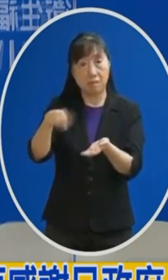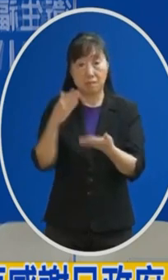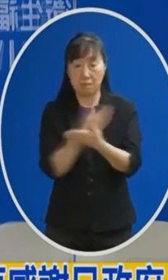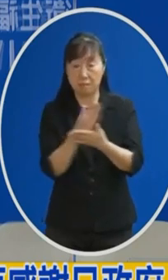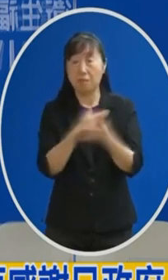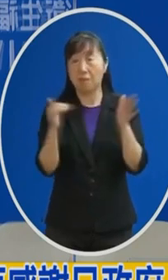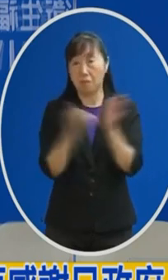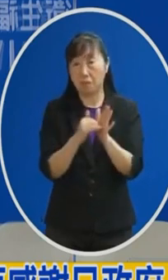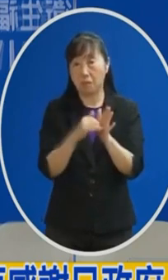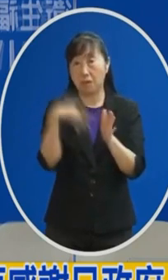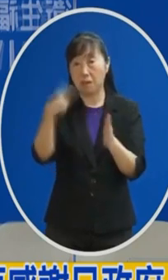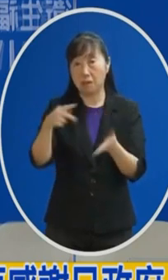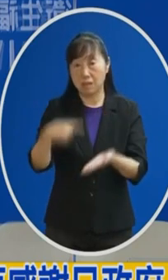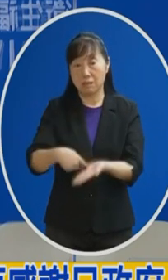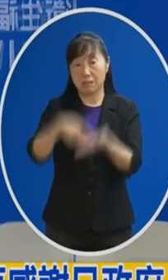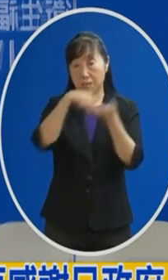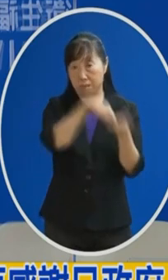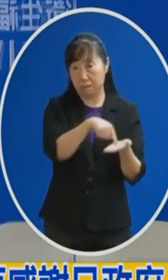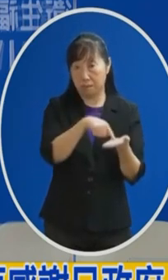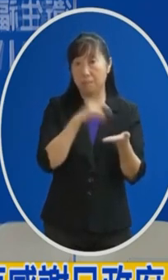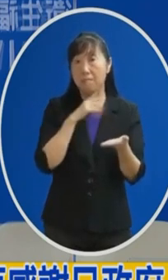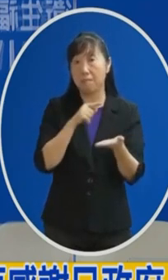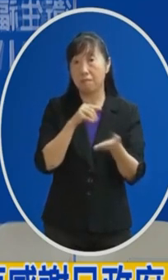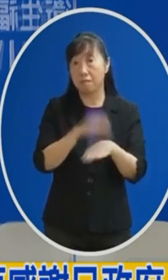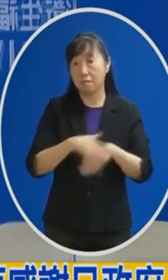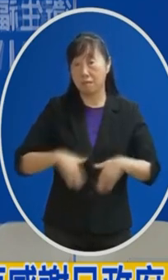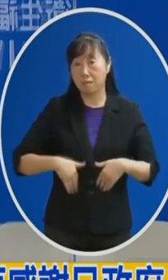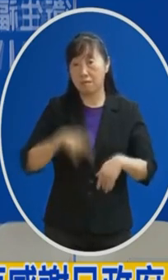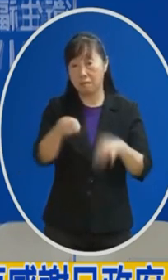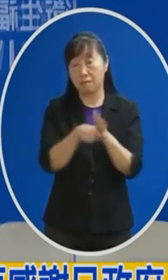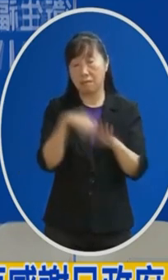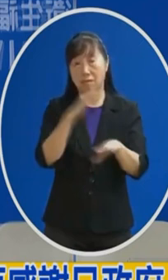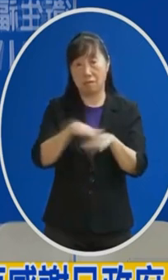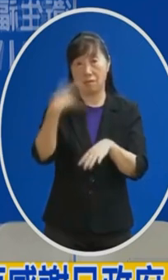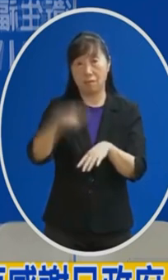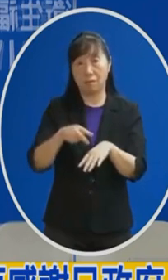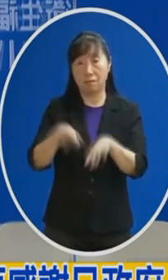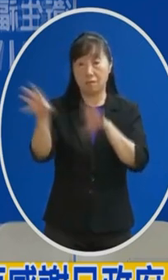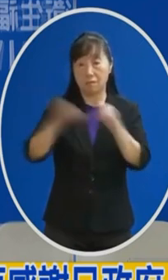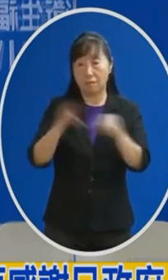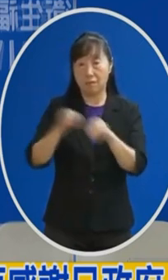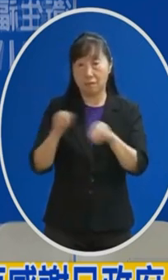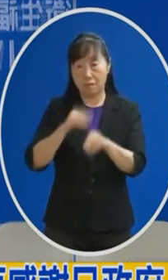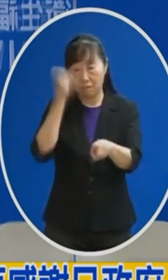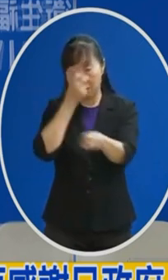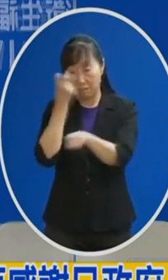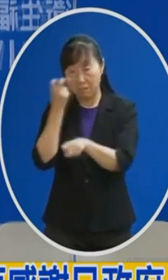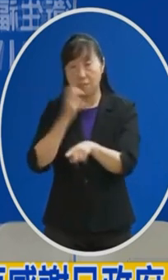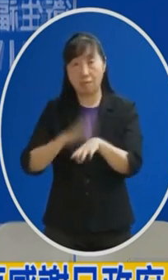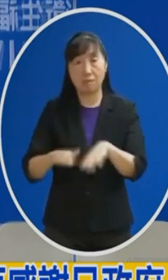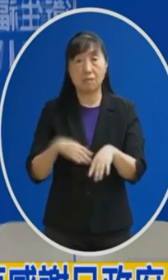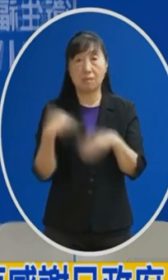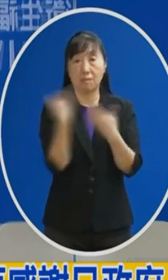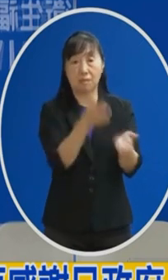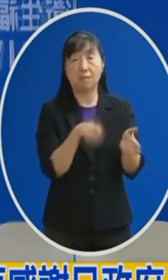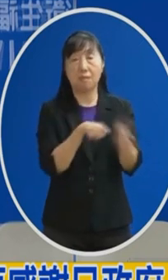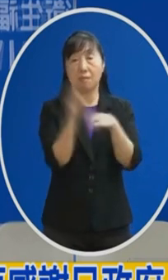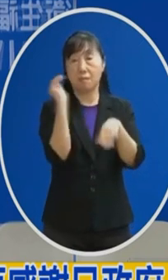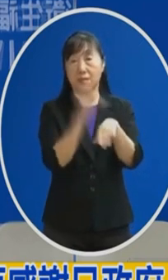件本身就会去调阅他的一些病例资料。 台湾今天新增了14例本土病例，还有6人死亡。另